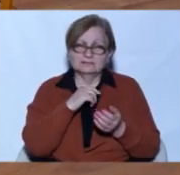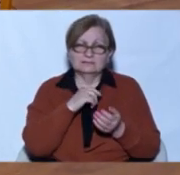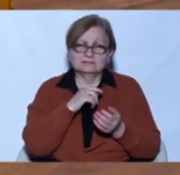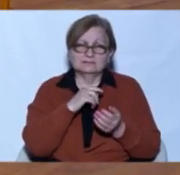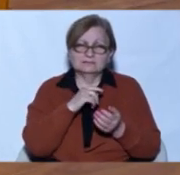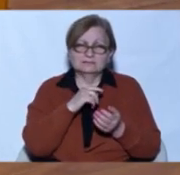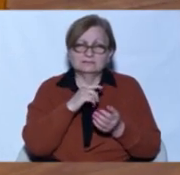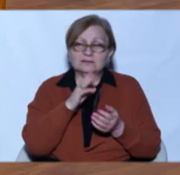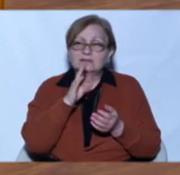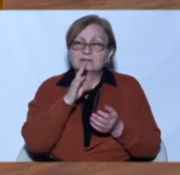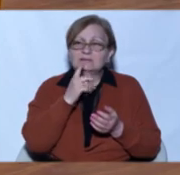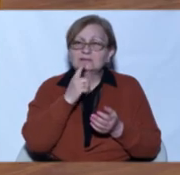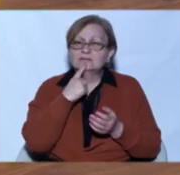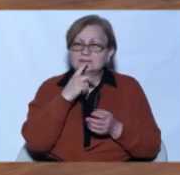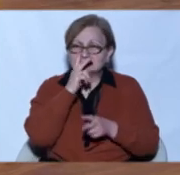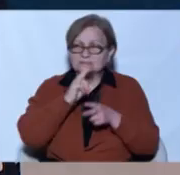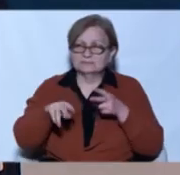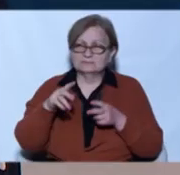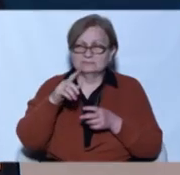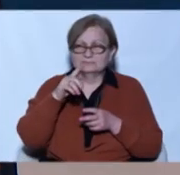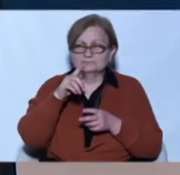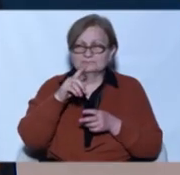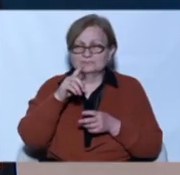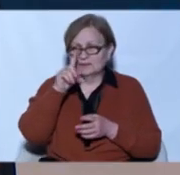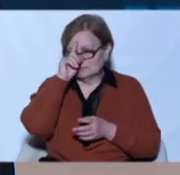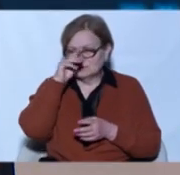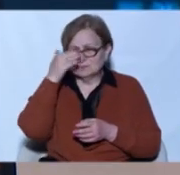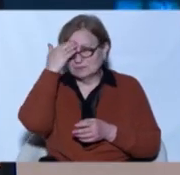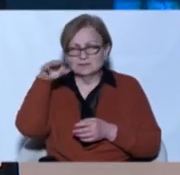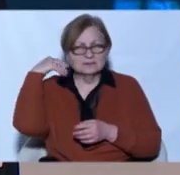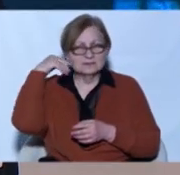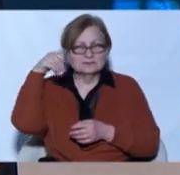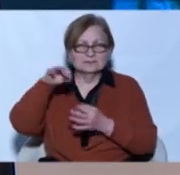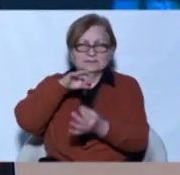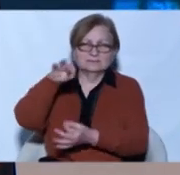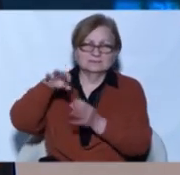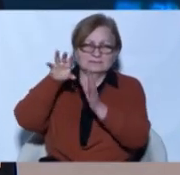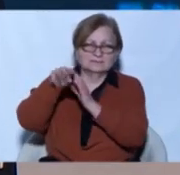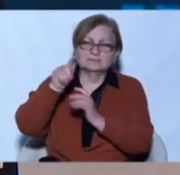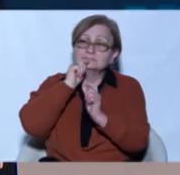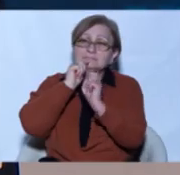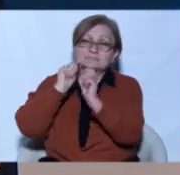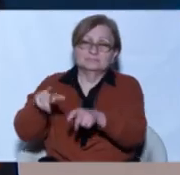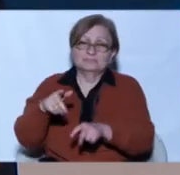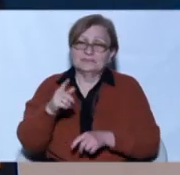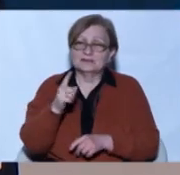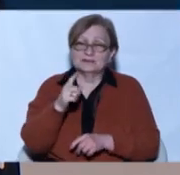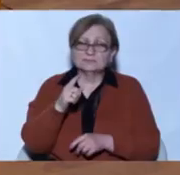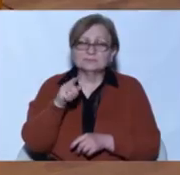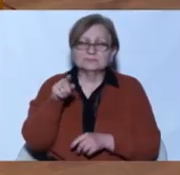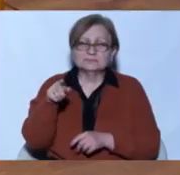ენა დაკარგულ, ენა დაკარგული ობოლი ბიჭისთვის ჩუქებით, რომელიც ბედის